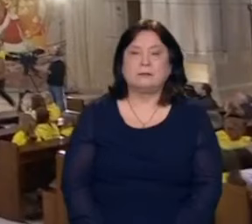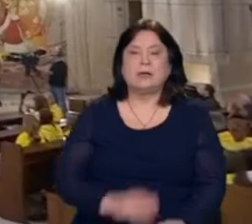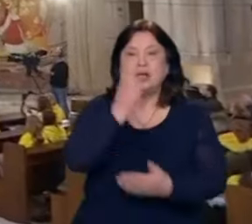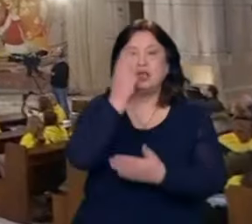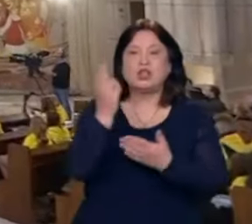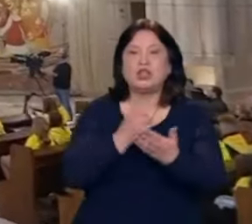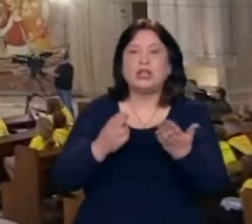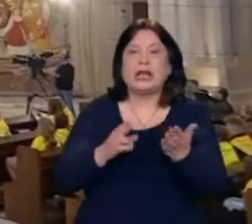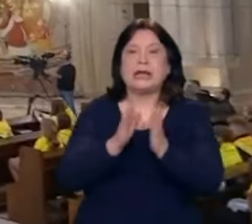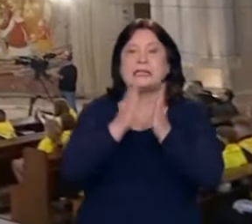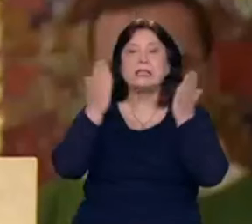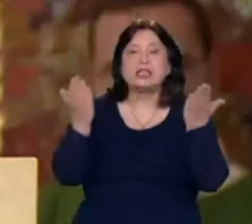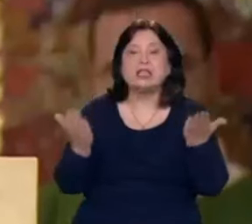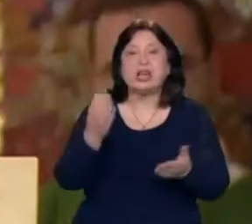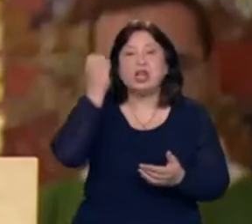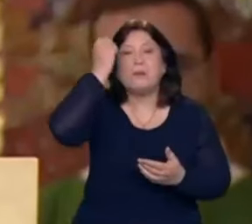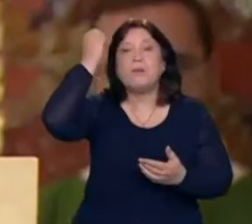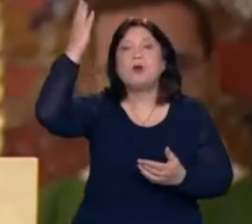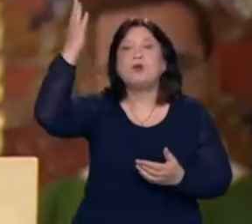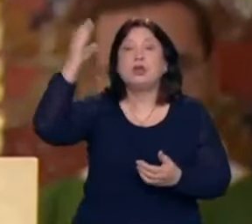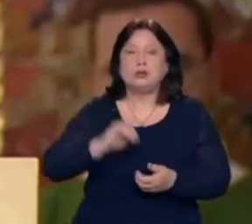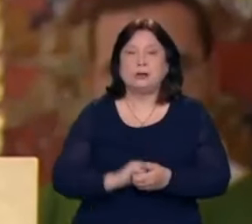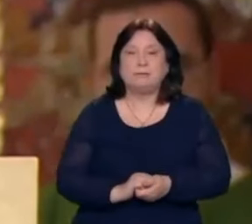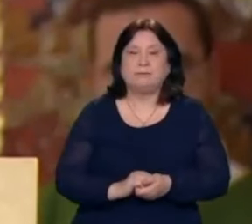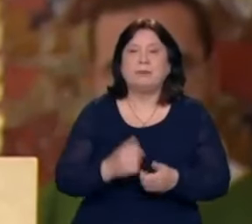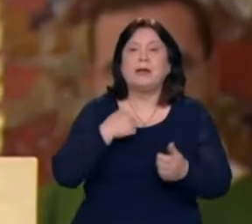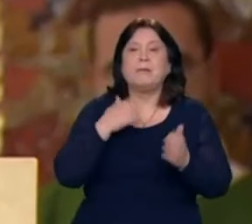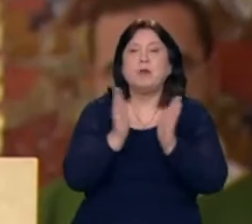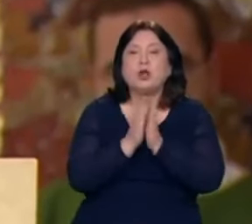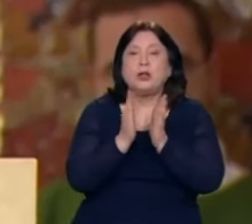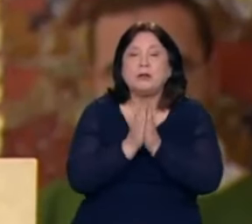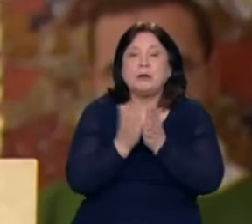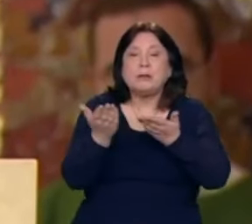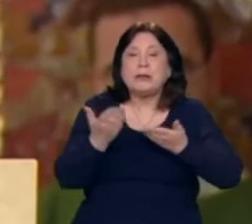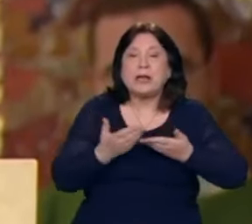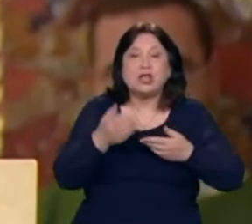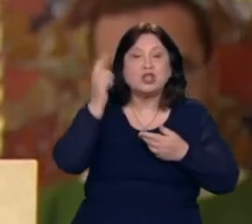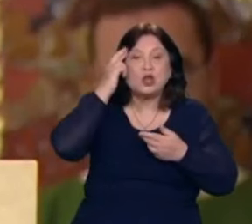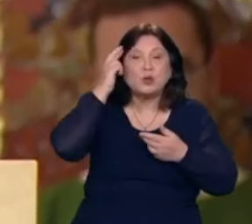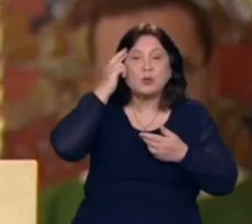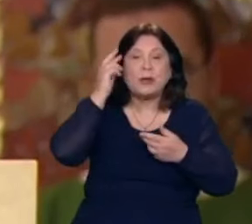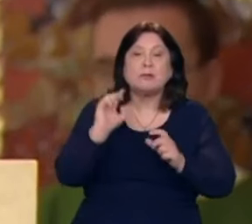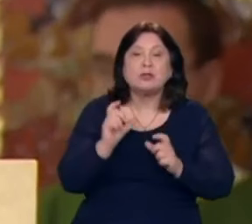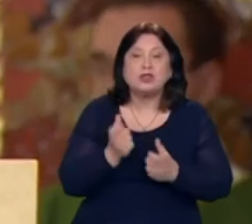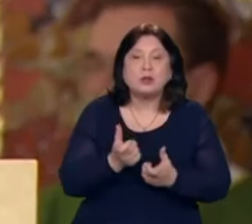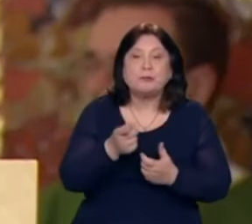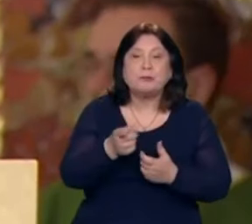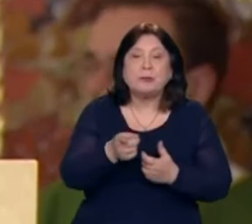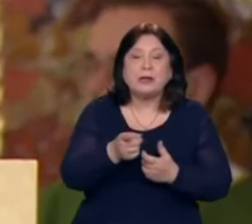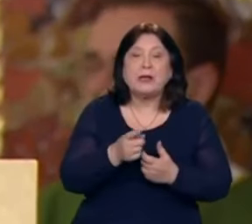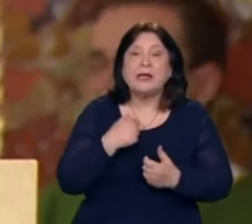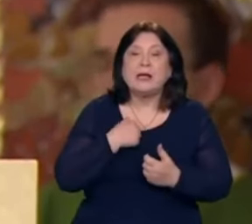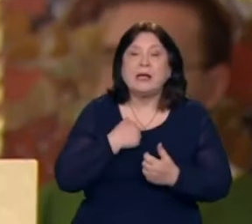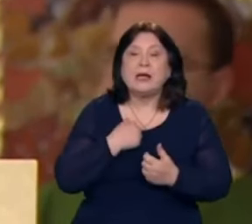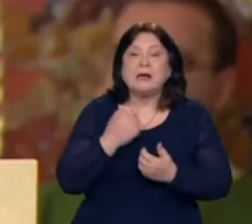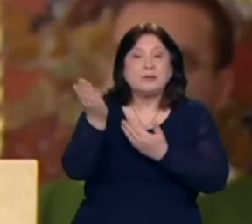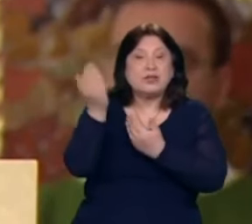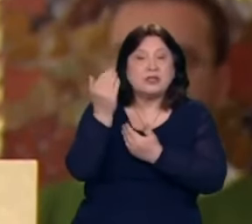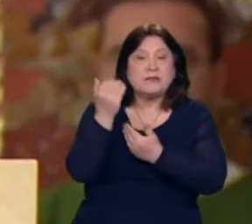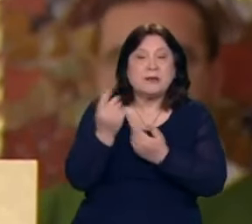czytanie z Księgi Mądrości modliłem się i Dano mi zrozumienie przyzywa i